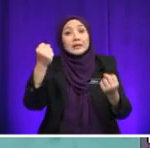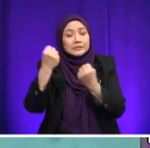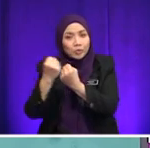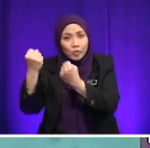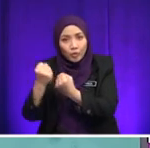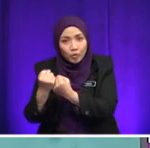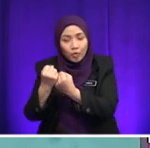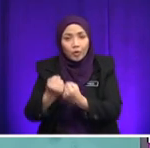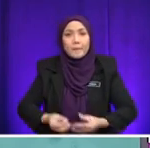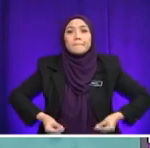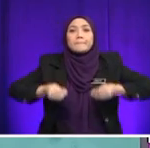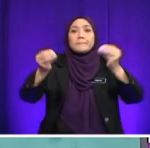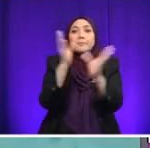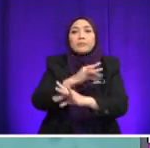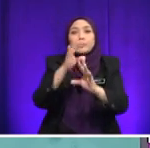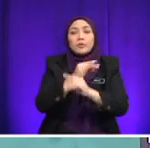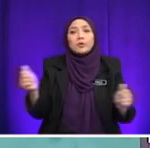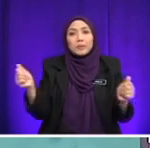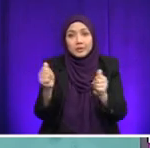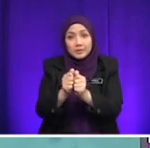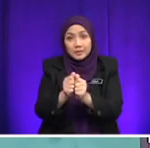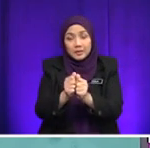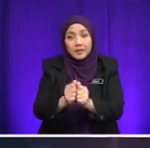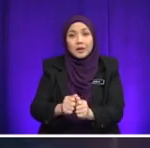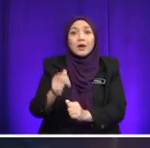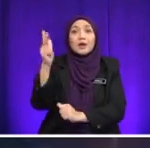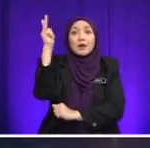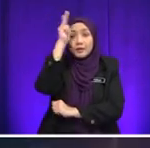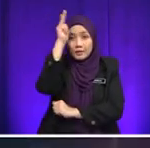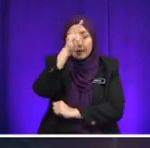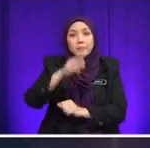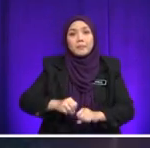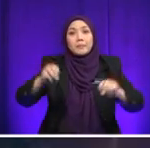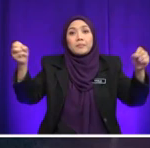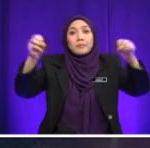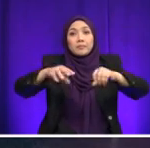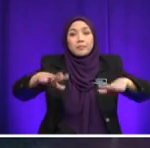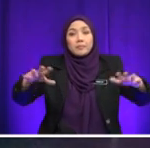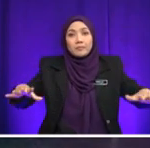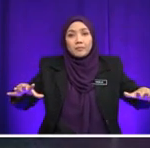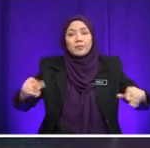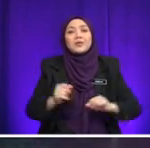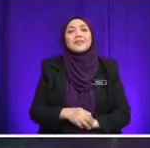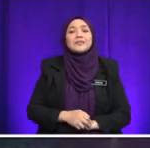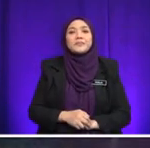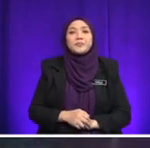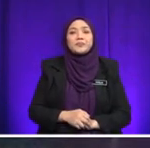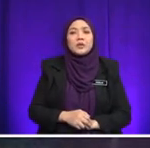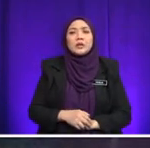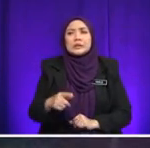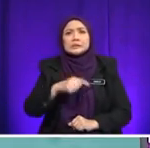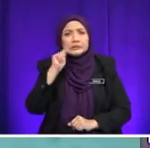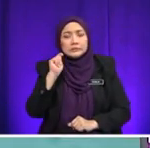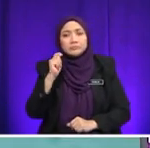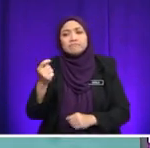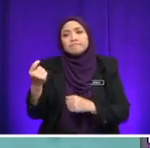serawa ini kepada kerajaan British Jadi sebelum tadi kita sikit saja yang menyukai jadi